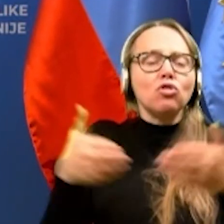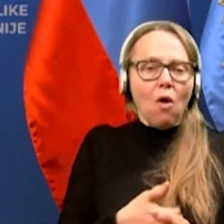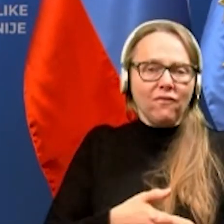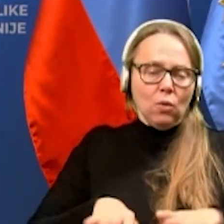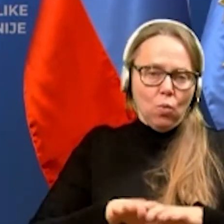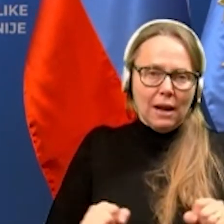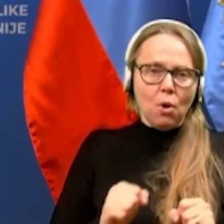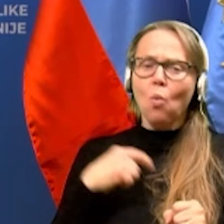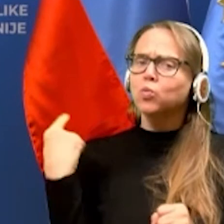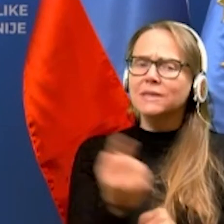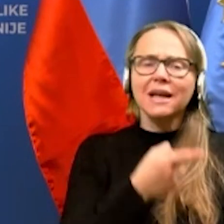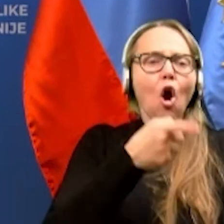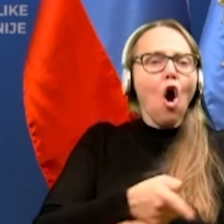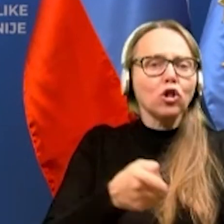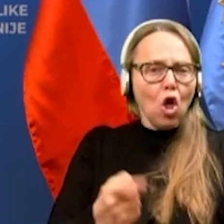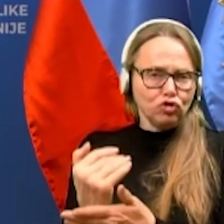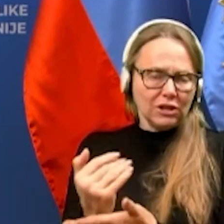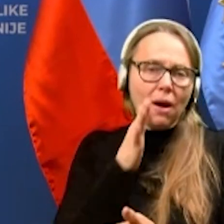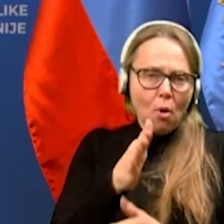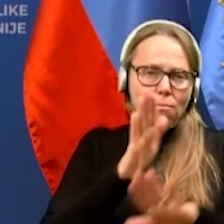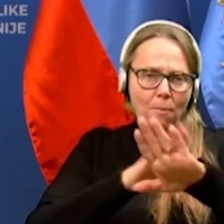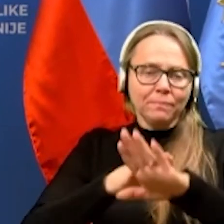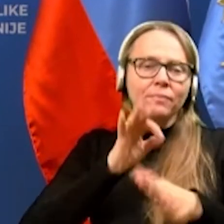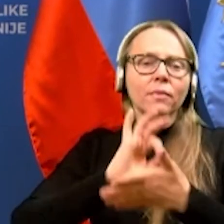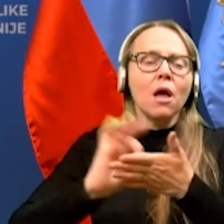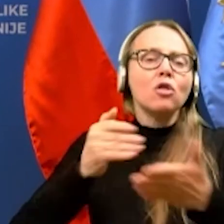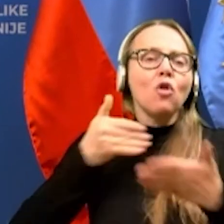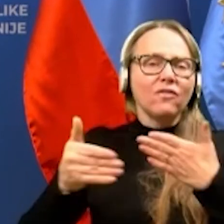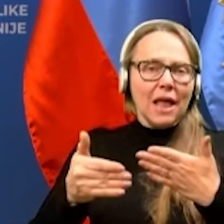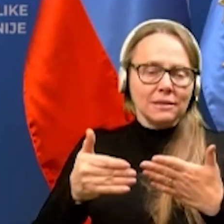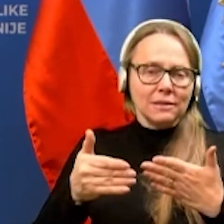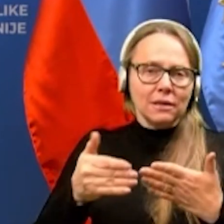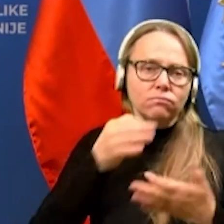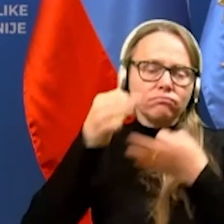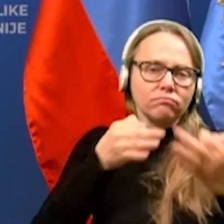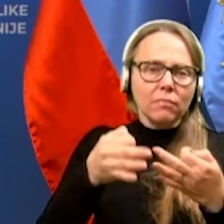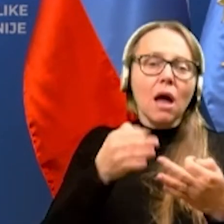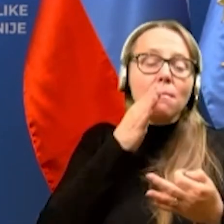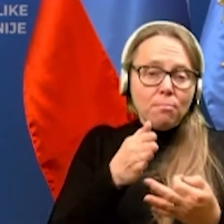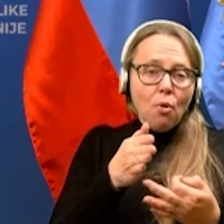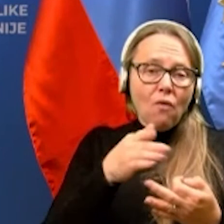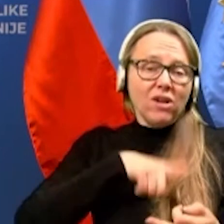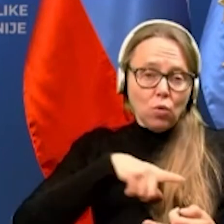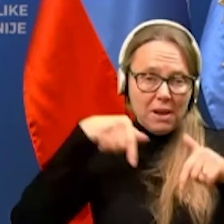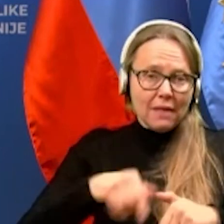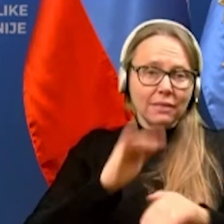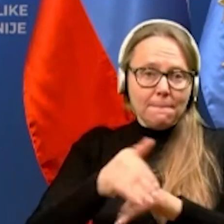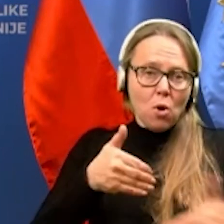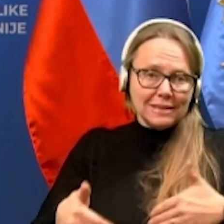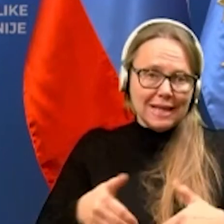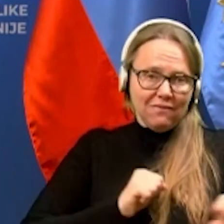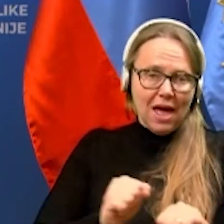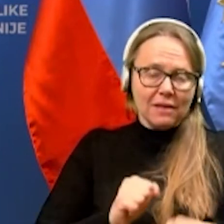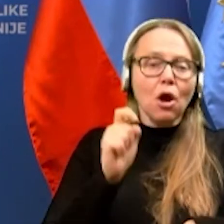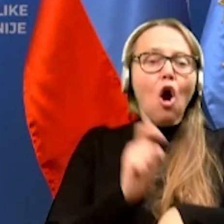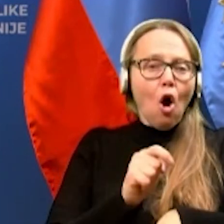vseh odločitvah vas bomo obvestili na novinarski konferenci, ki bo predvidoma potekala v Ljubljani po seji vlade. O uri